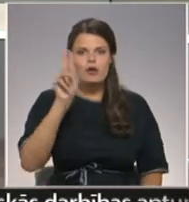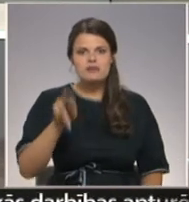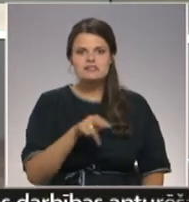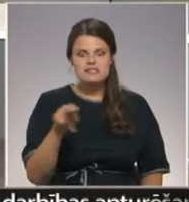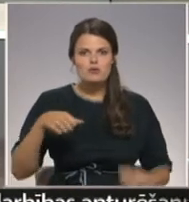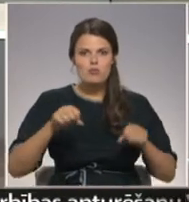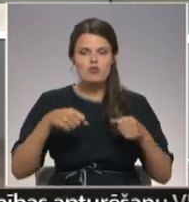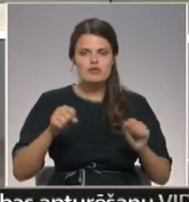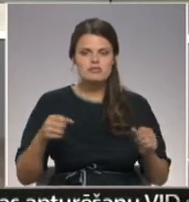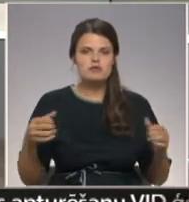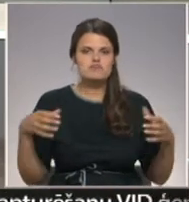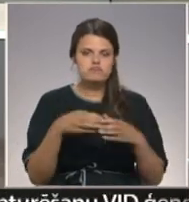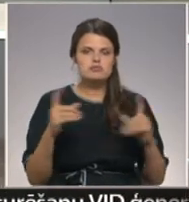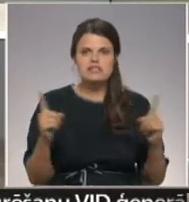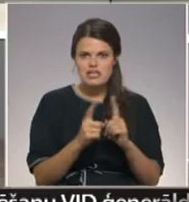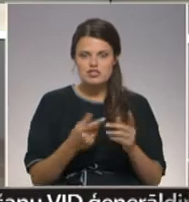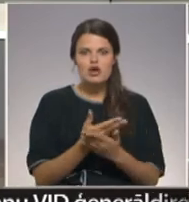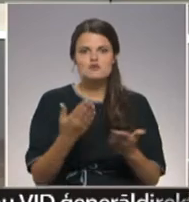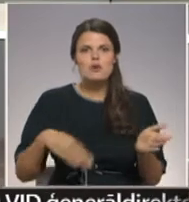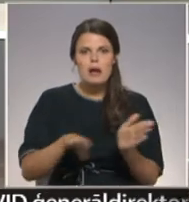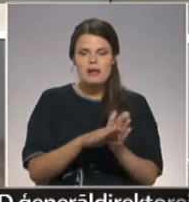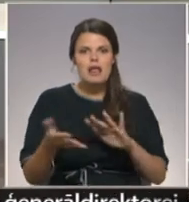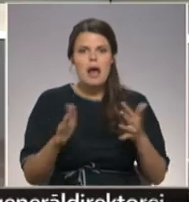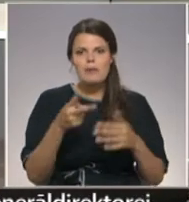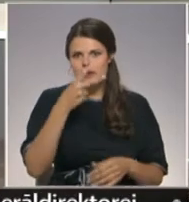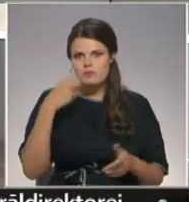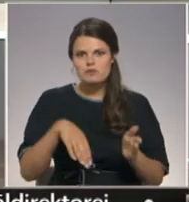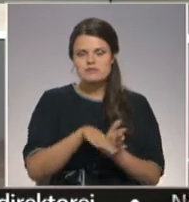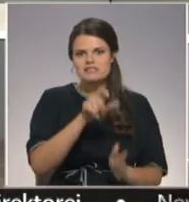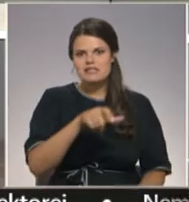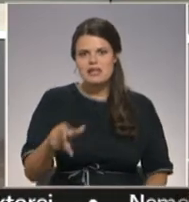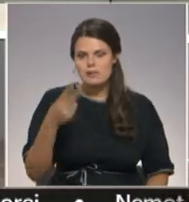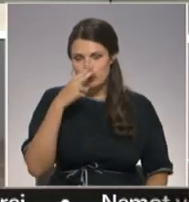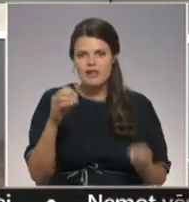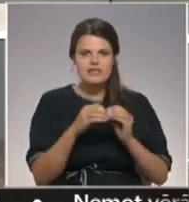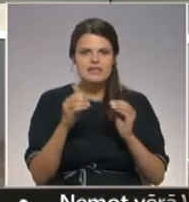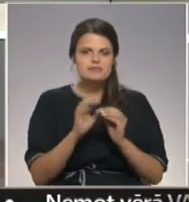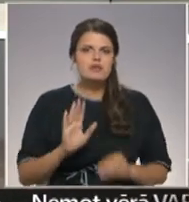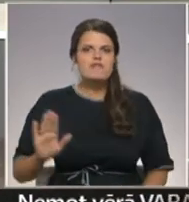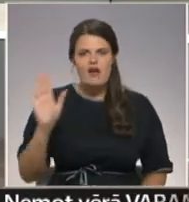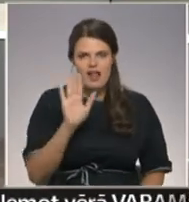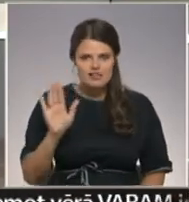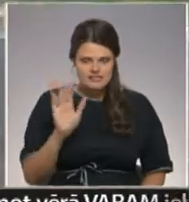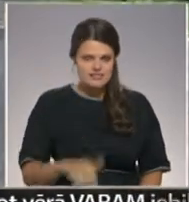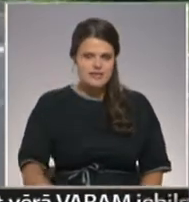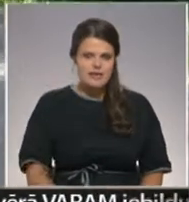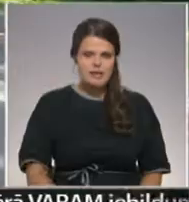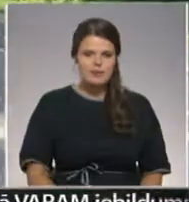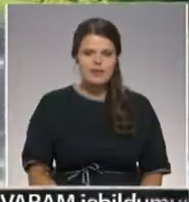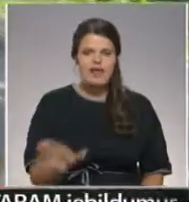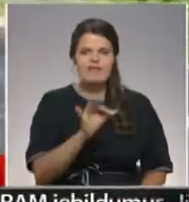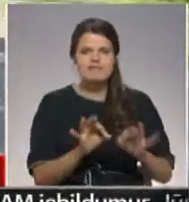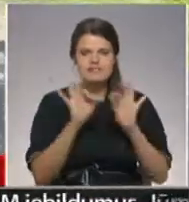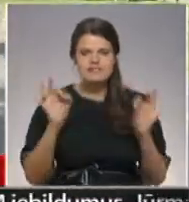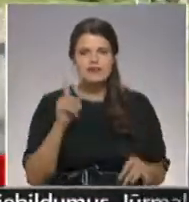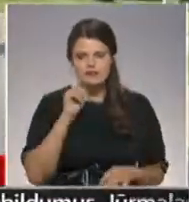kristīgo motociklistu sajiets, kurā piedalās ap 200 dalībnieku no 10 valstīm, stāsta TV Spektrs. Viss